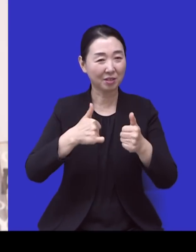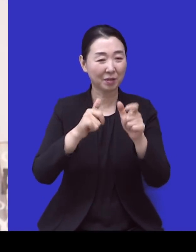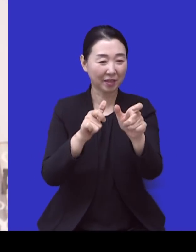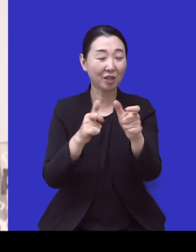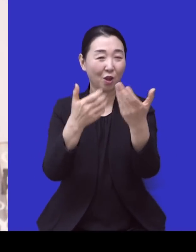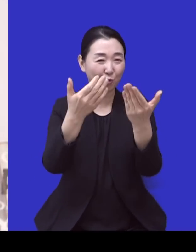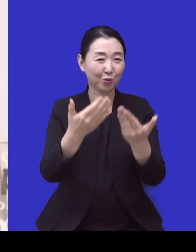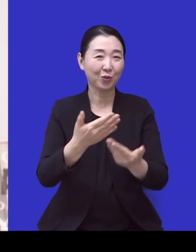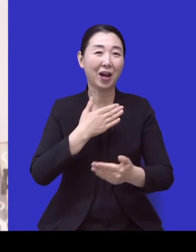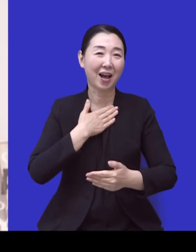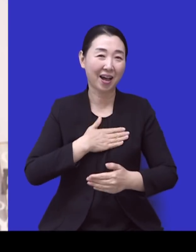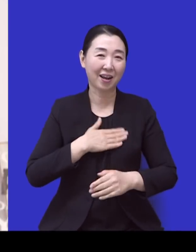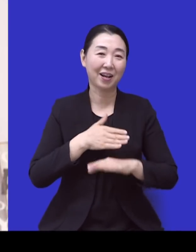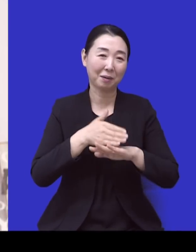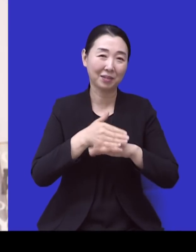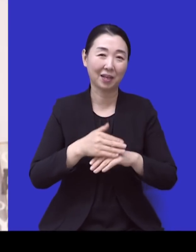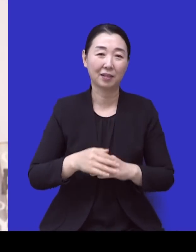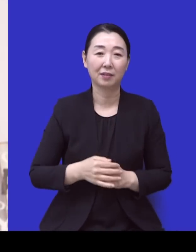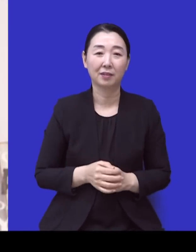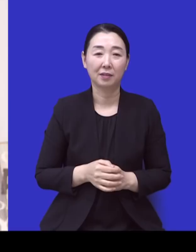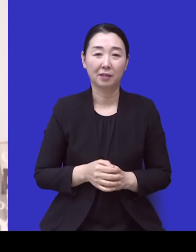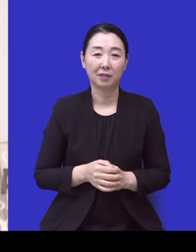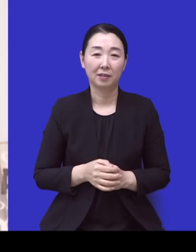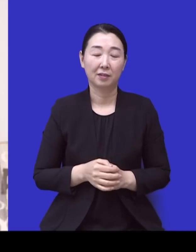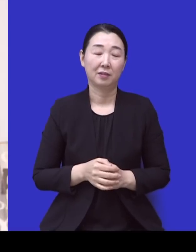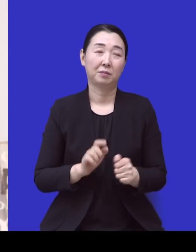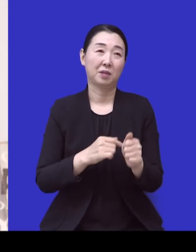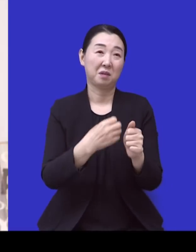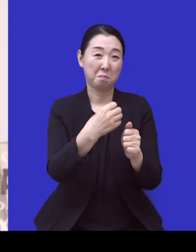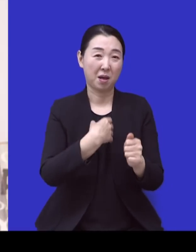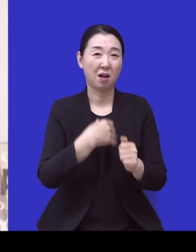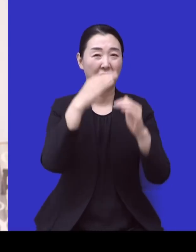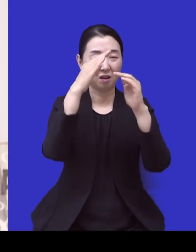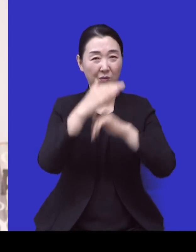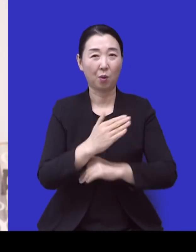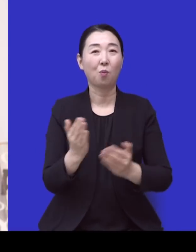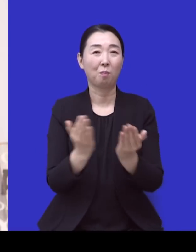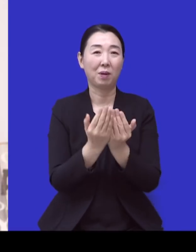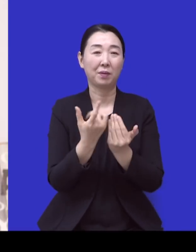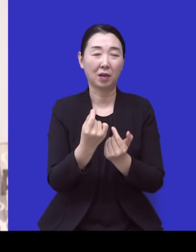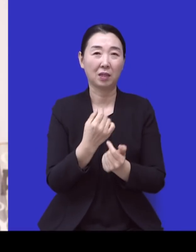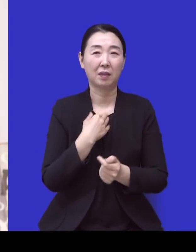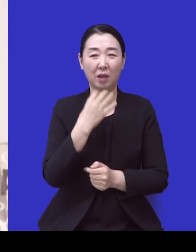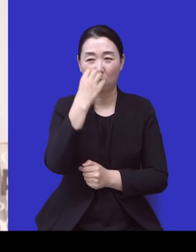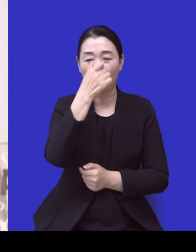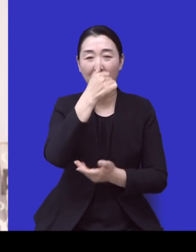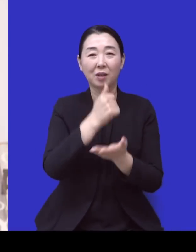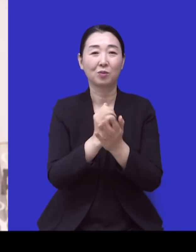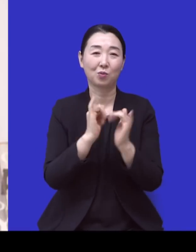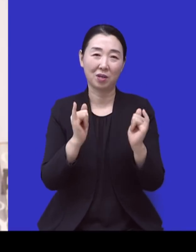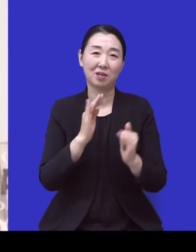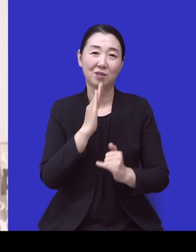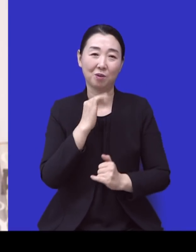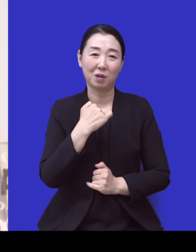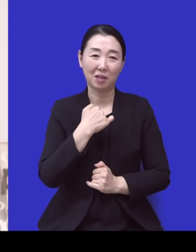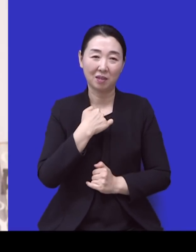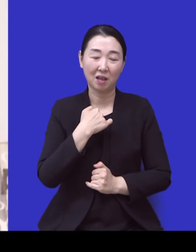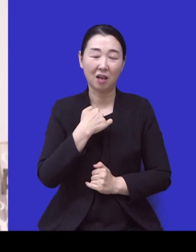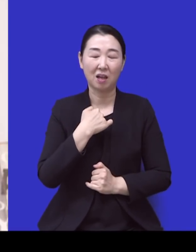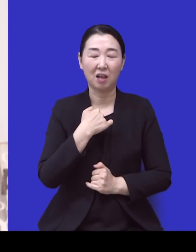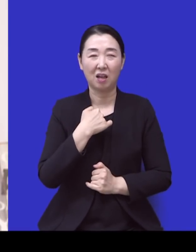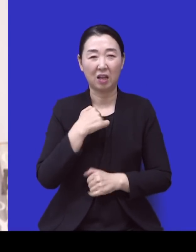거 알고 있다. 지체님이 하시는 말씀이 다 맞다. 저는 교만한 죄인이고 진짜 네 저는